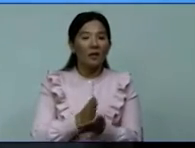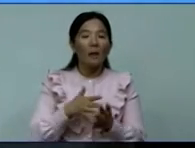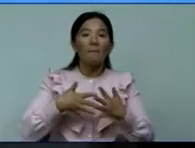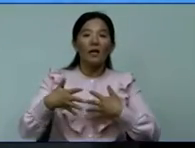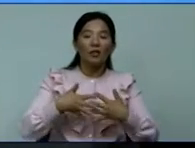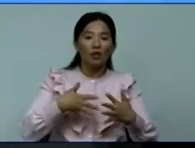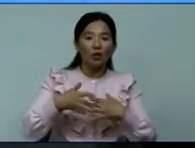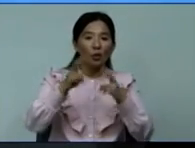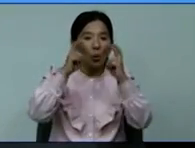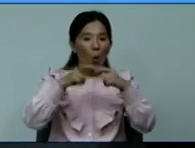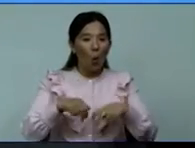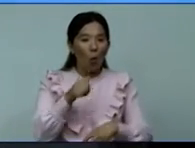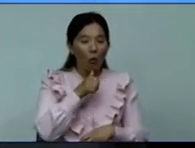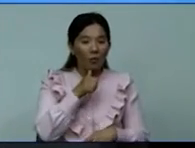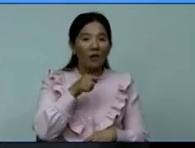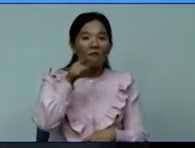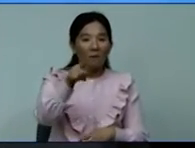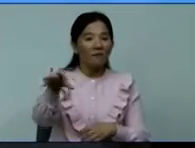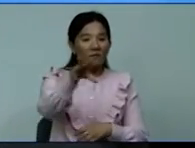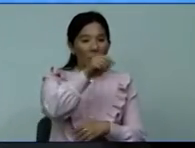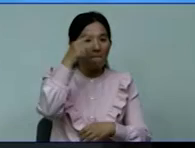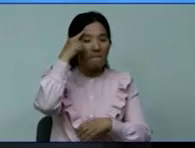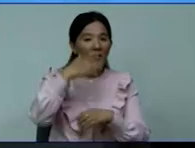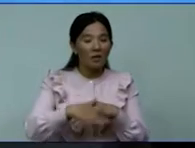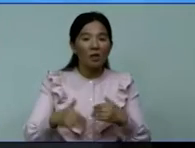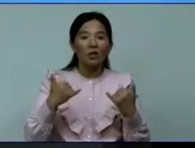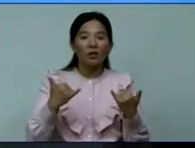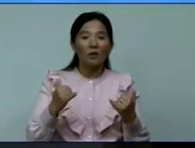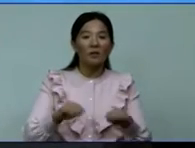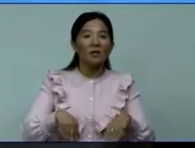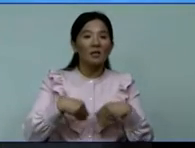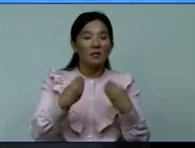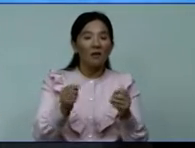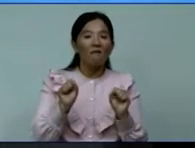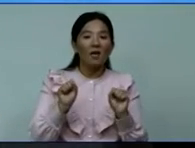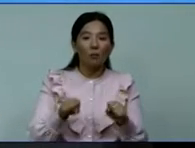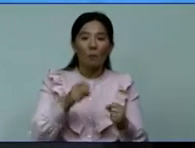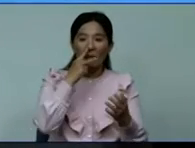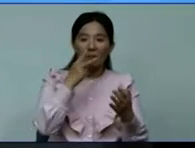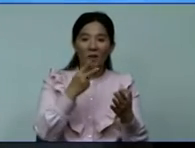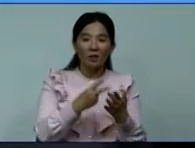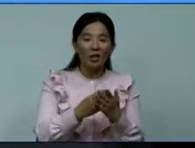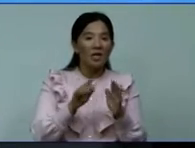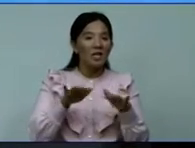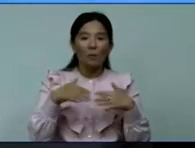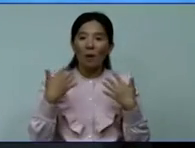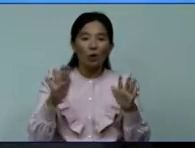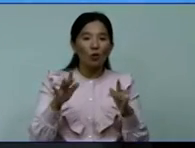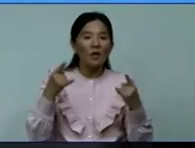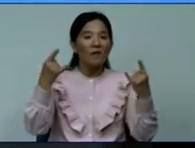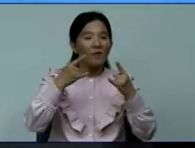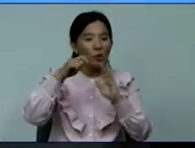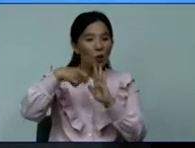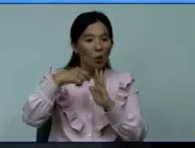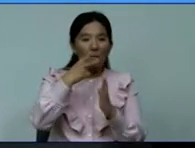практический опыт в теоретической части вам понятен. Сейчас вам будет предоставлена возможность посмотреть небольшой видеоролик, где